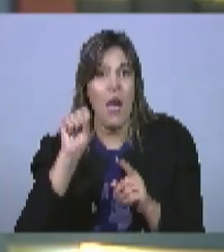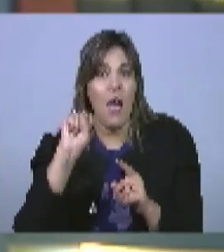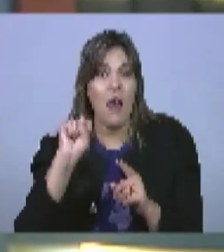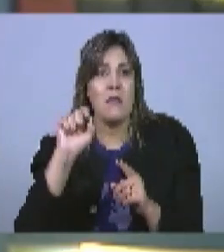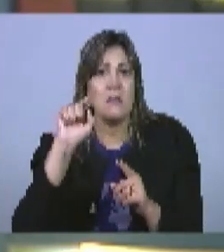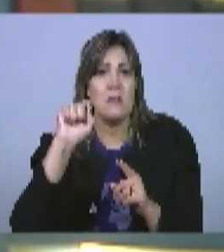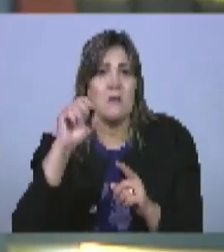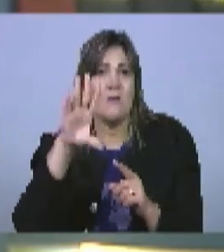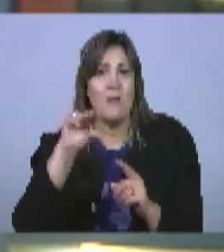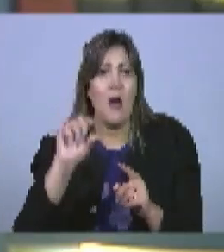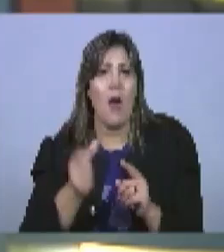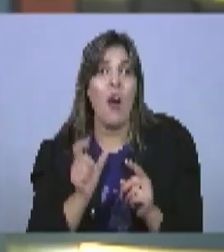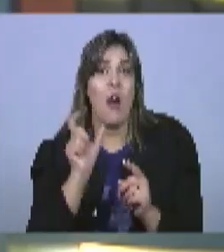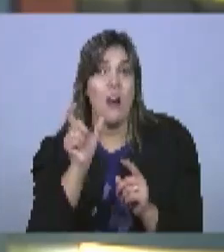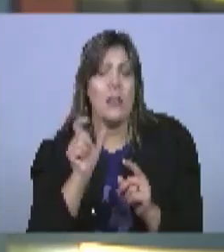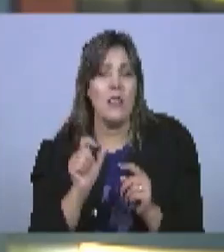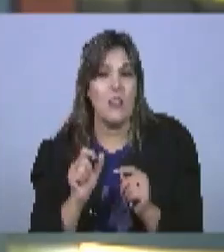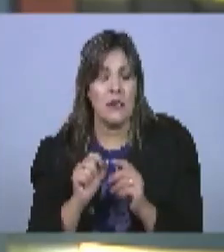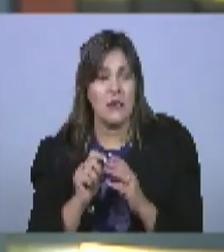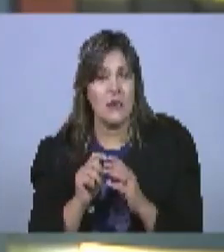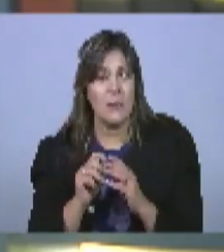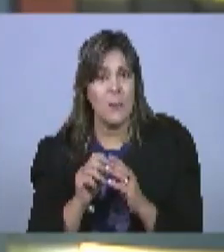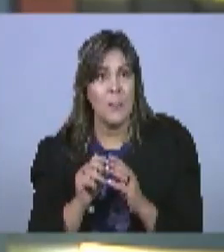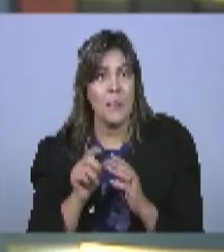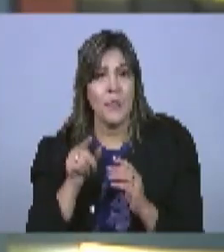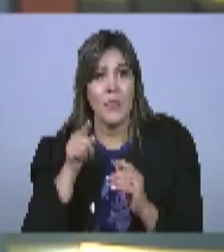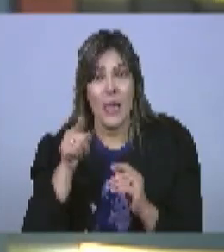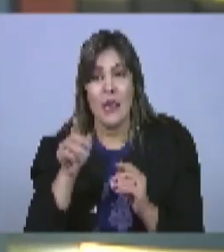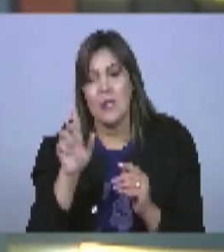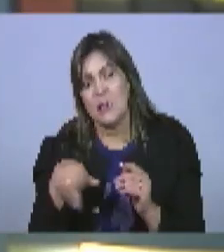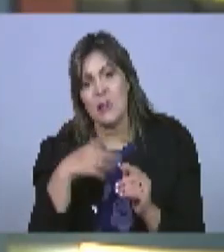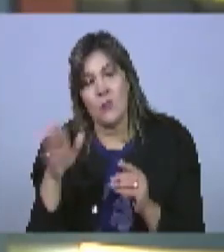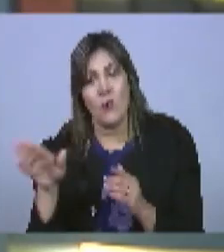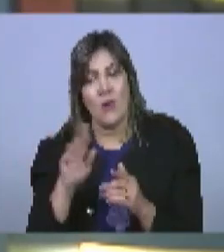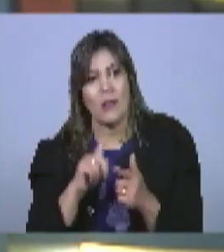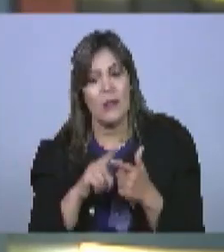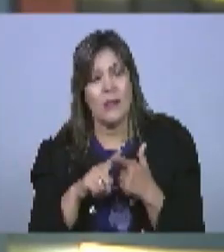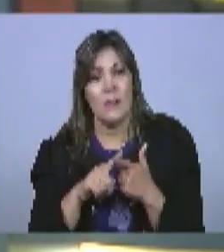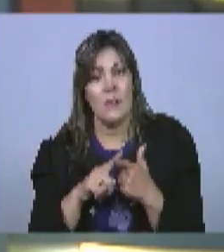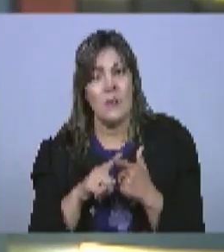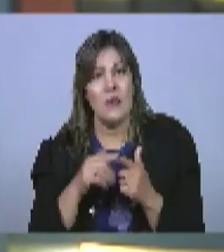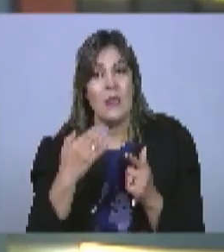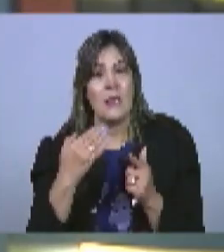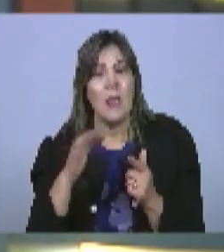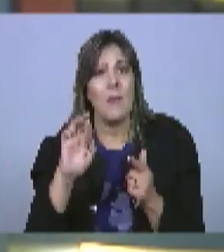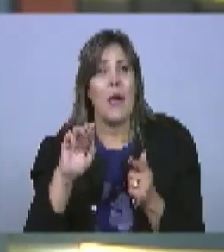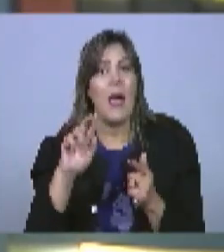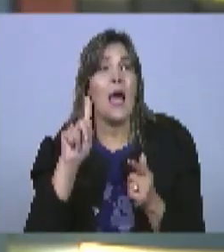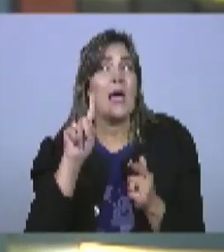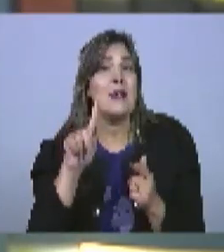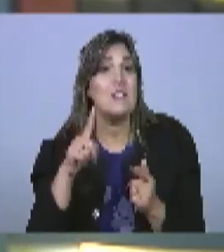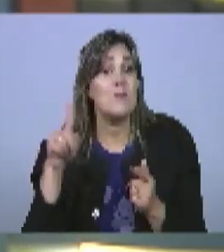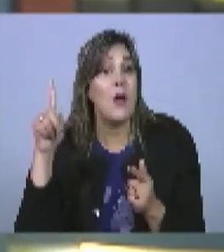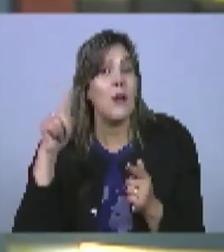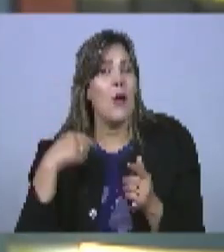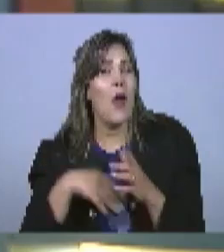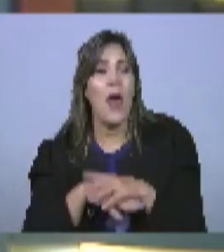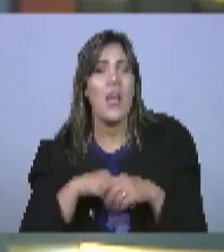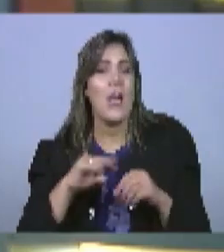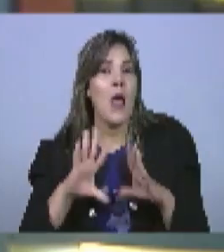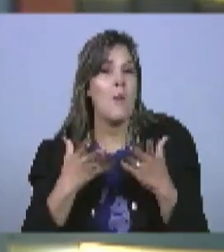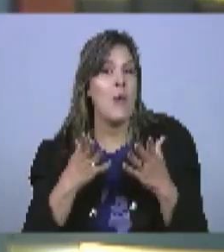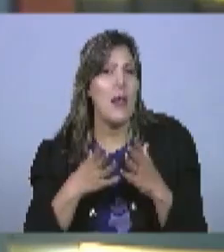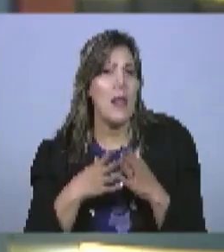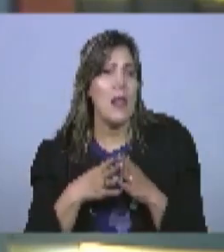المنشات العسكريه الاخرى فدي نقطه هل حزب الله سيلجا الى عمليه نوعيه